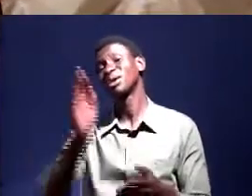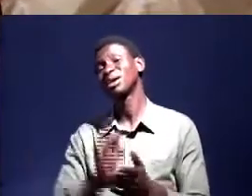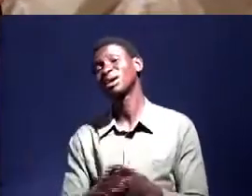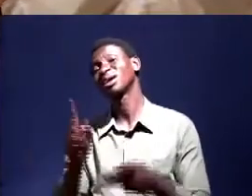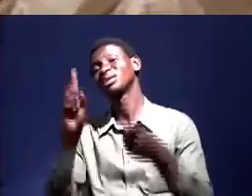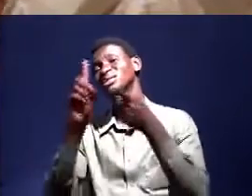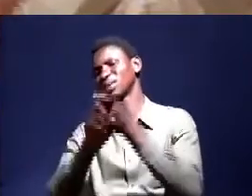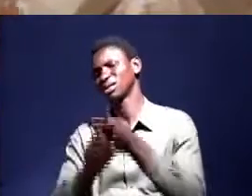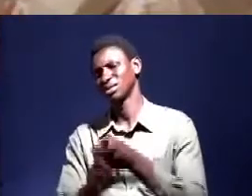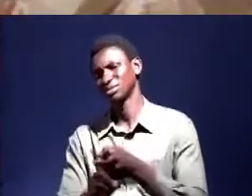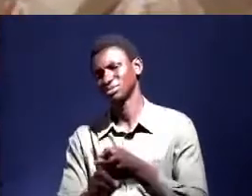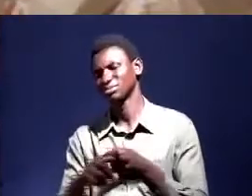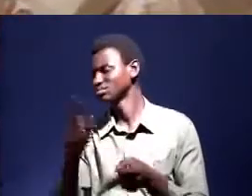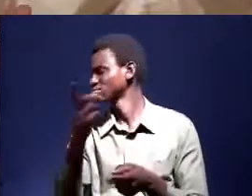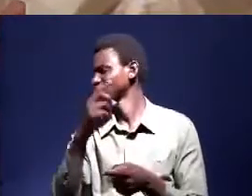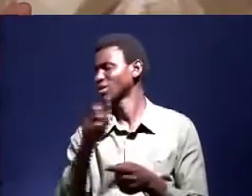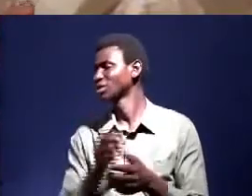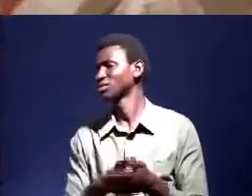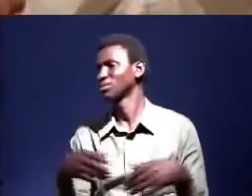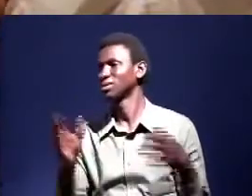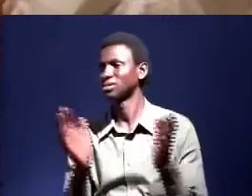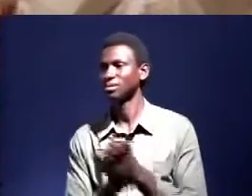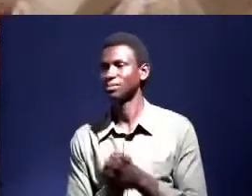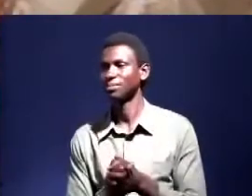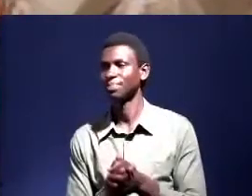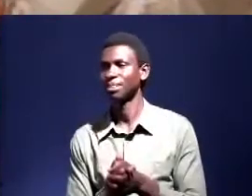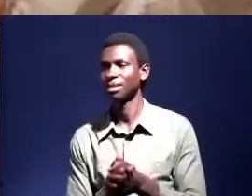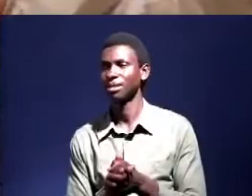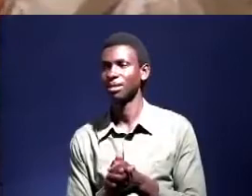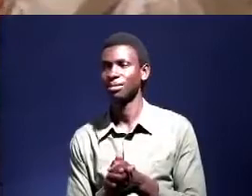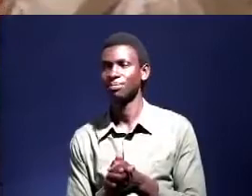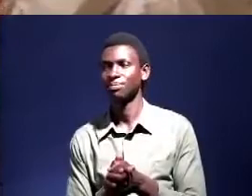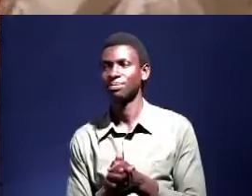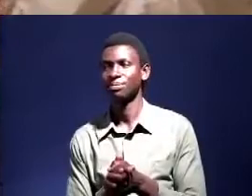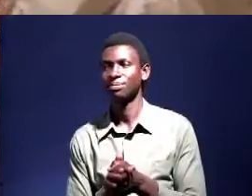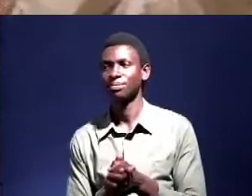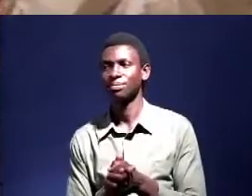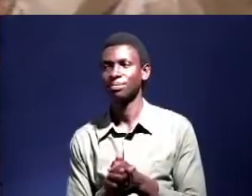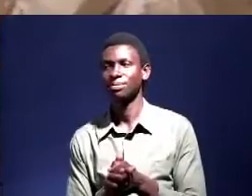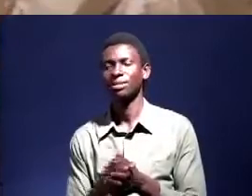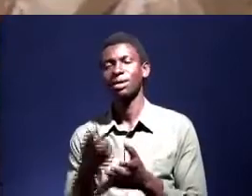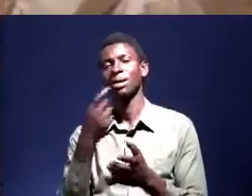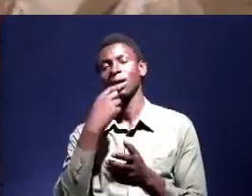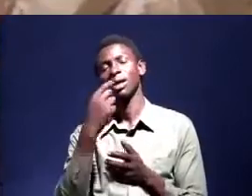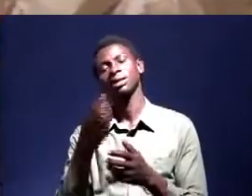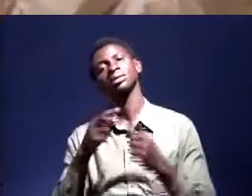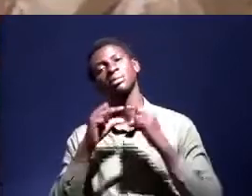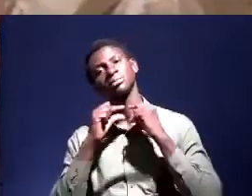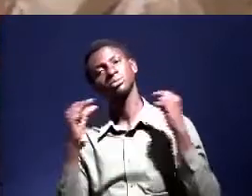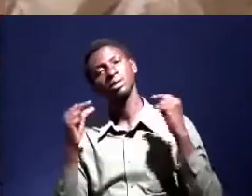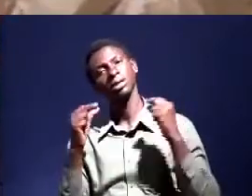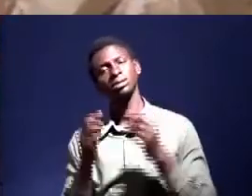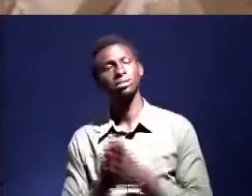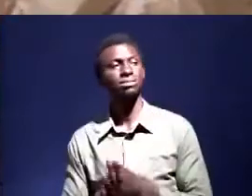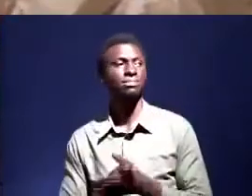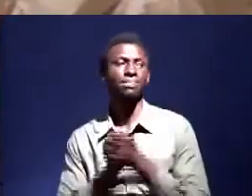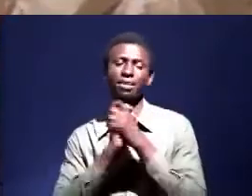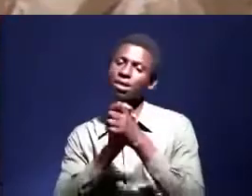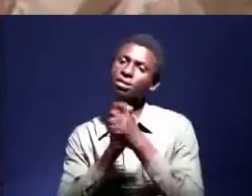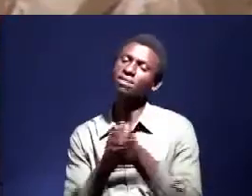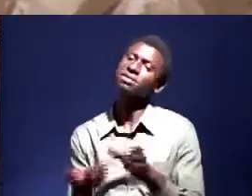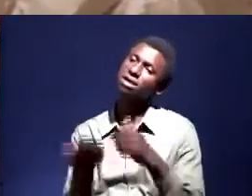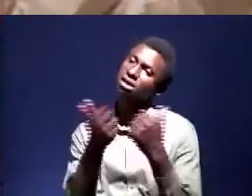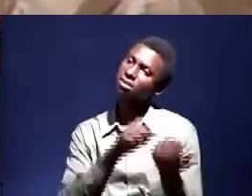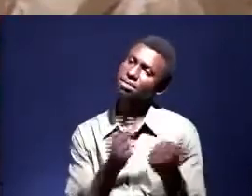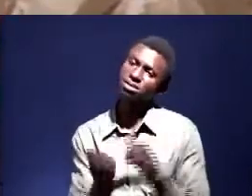mchungaji, baptize me. Tafadhali nibatize. I'm going to die. Nitakufa. I said, Peter. Nikamwambia Petro. Jesus loves